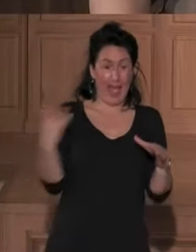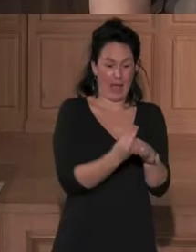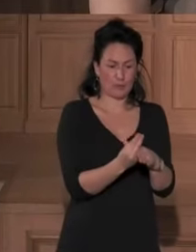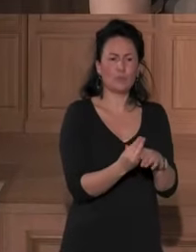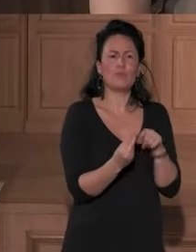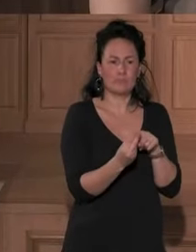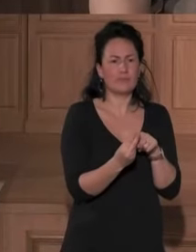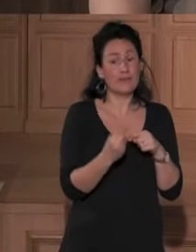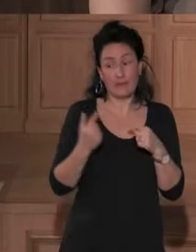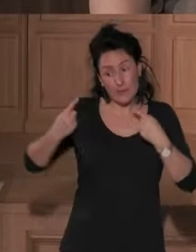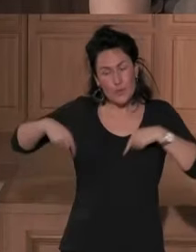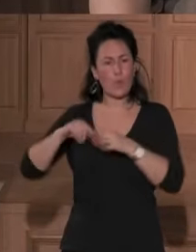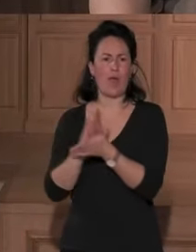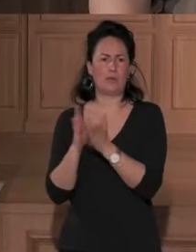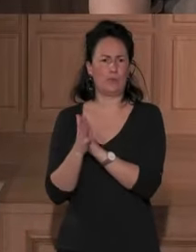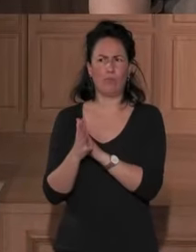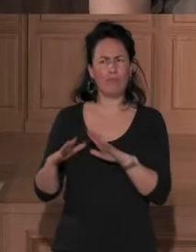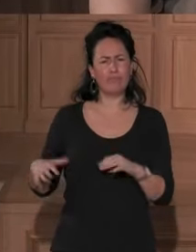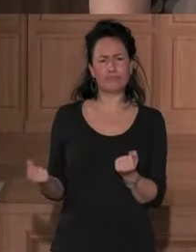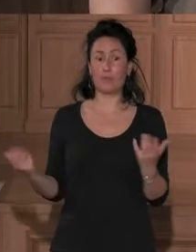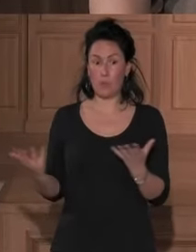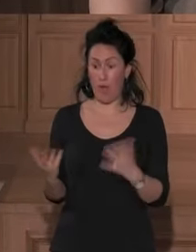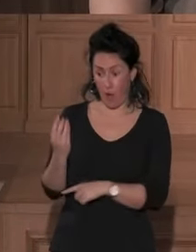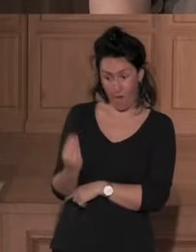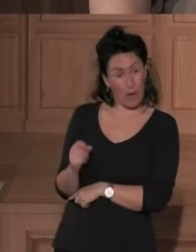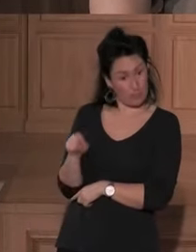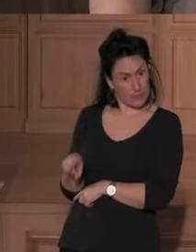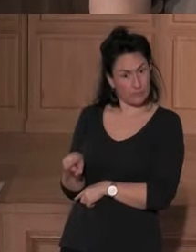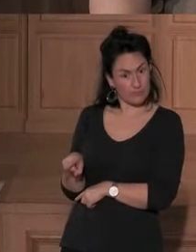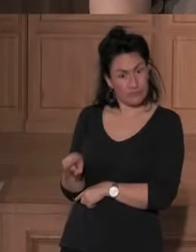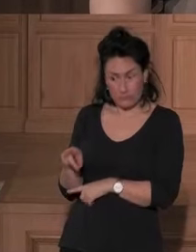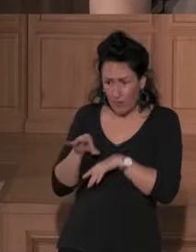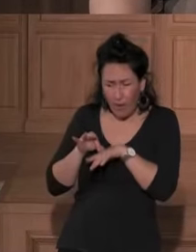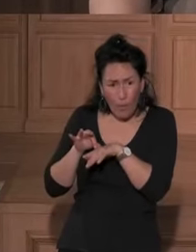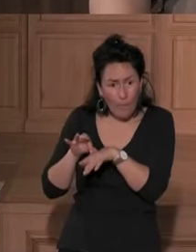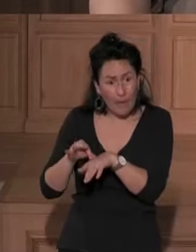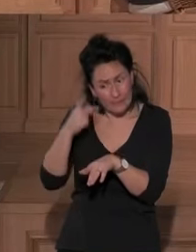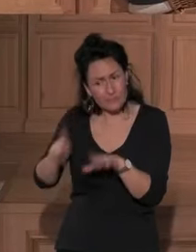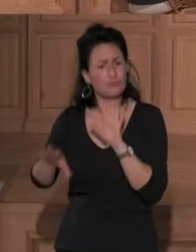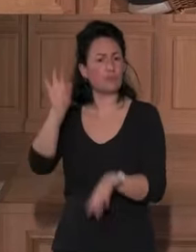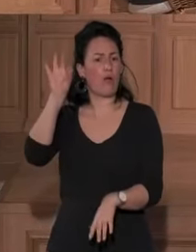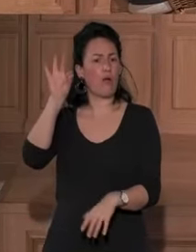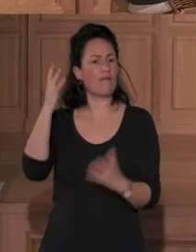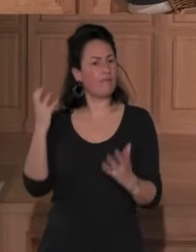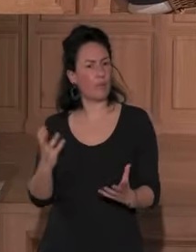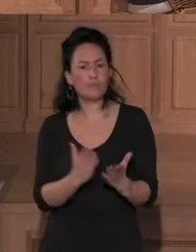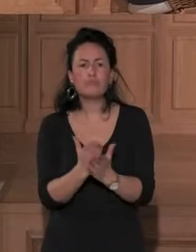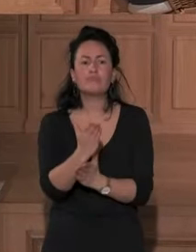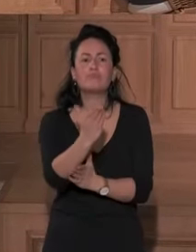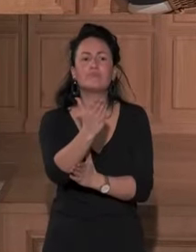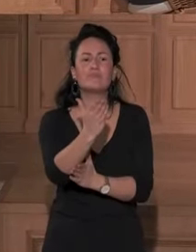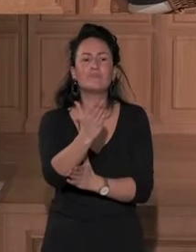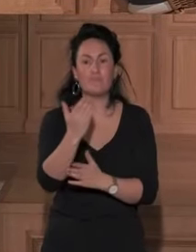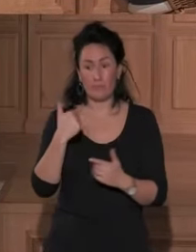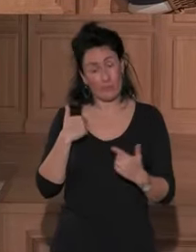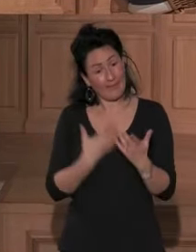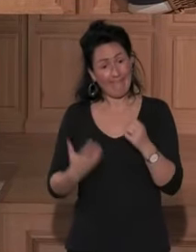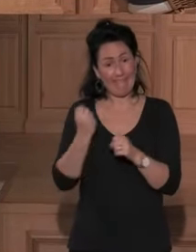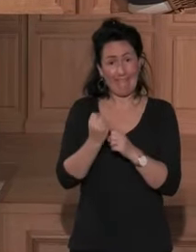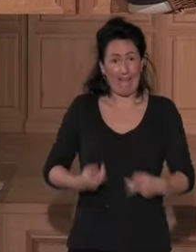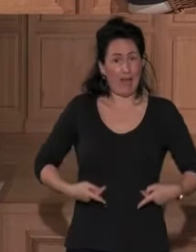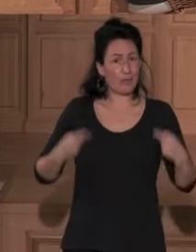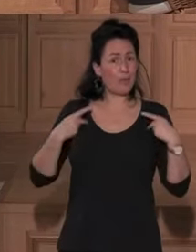des justes, c'est d'accompagner cet enfant-là pour son choix à lui. Quand on a monté l'atelier foot,